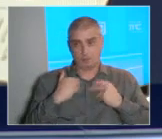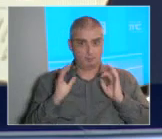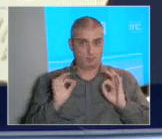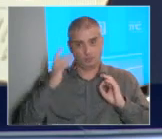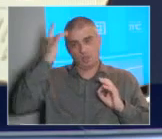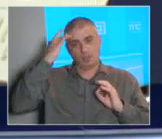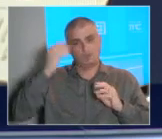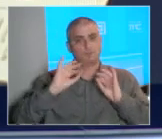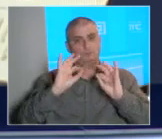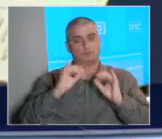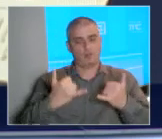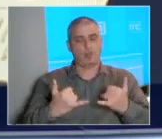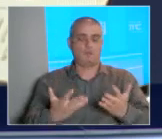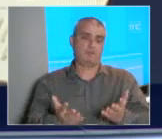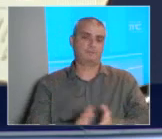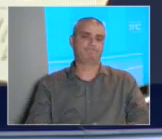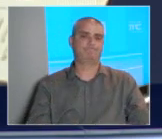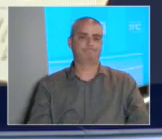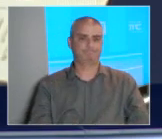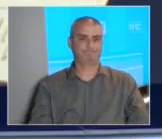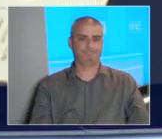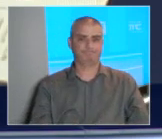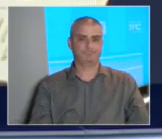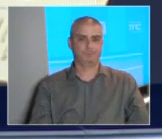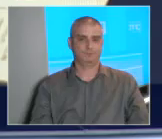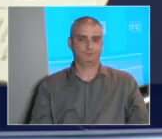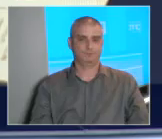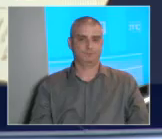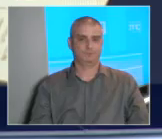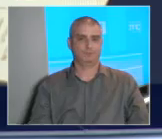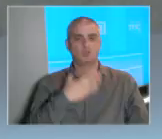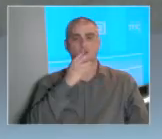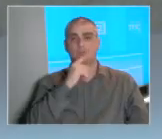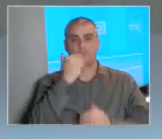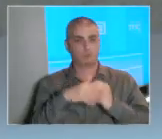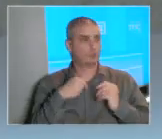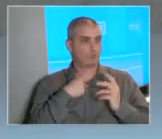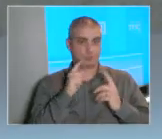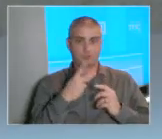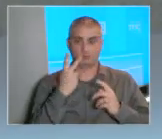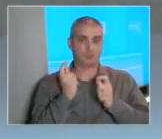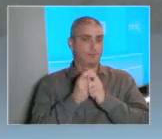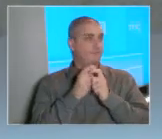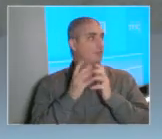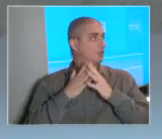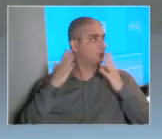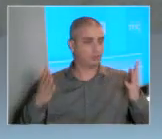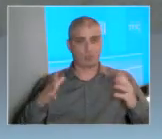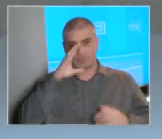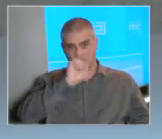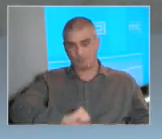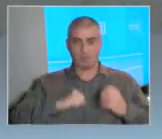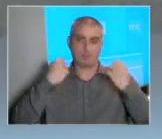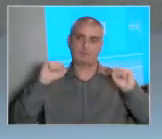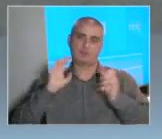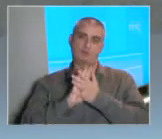את החלומות לטובת ההווה. אוקיי, תודה רבה, אבי דבוש. יש מצב שבסוף נצטרך שתי מפלגות גדולות, רפובליקנים